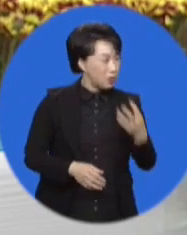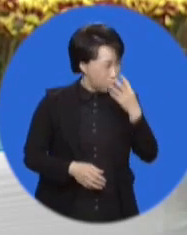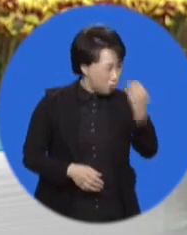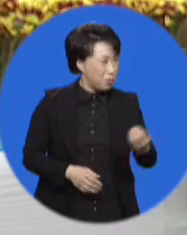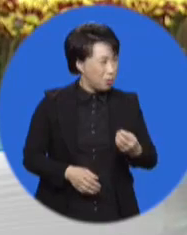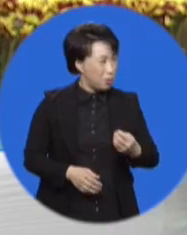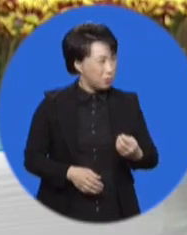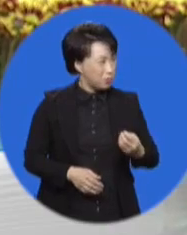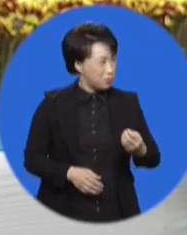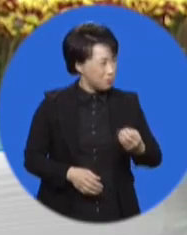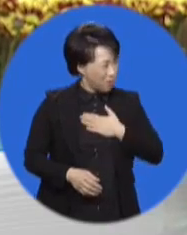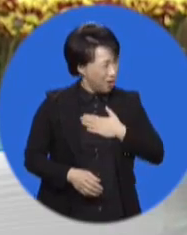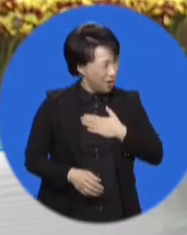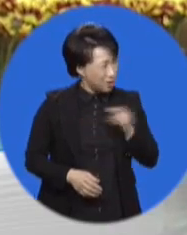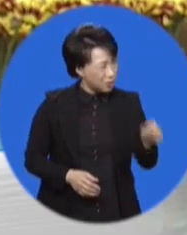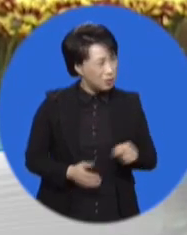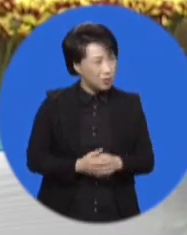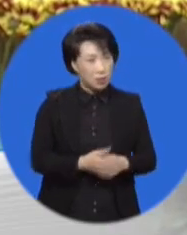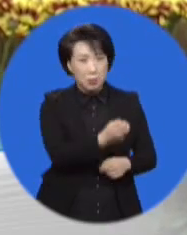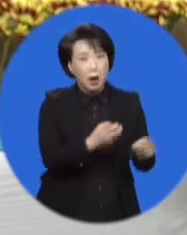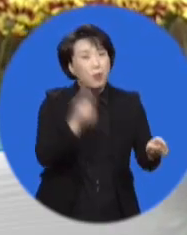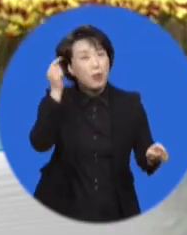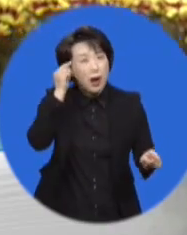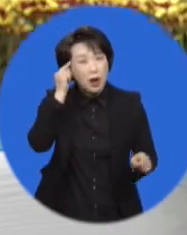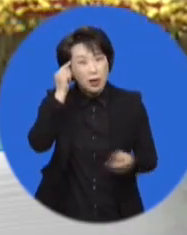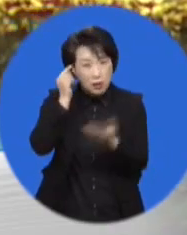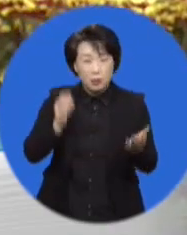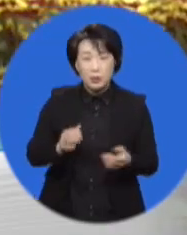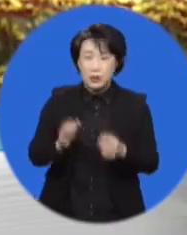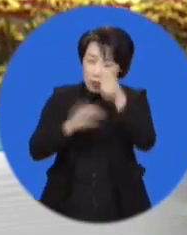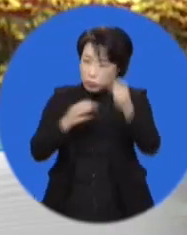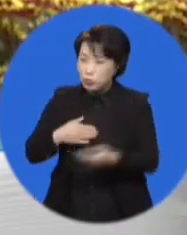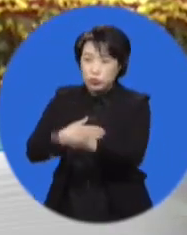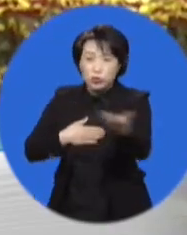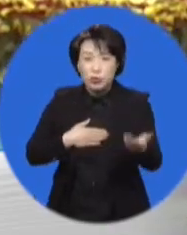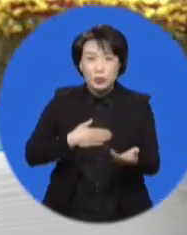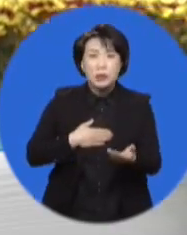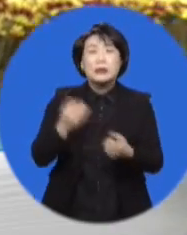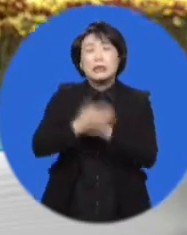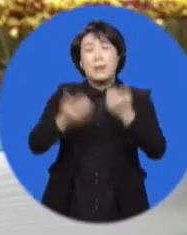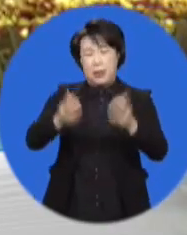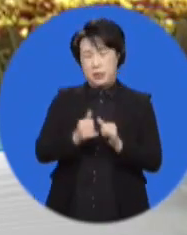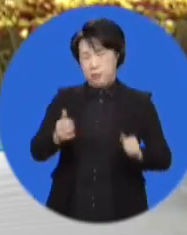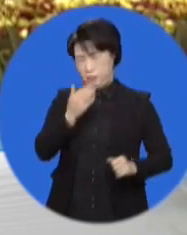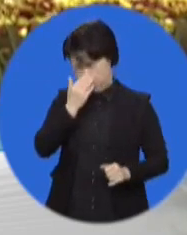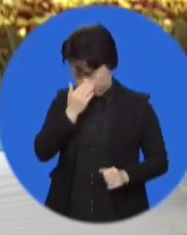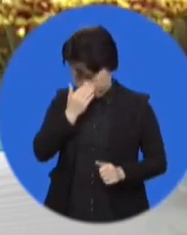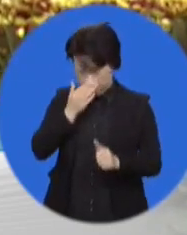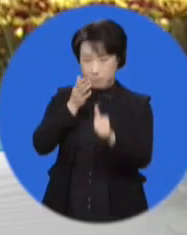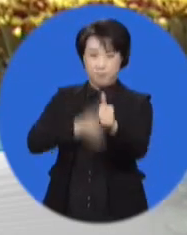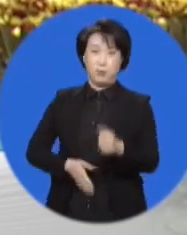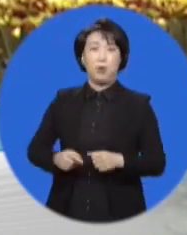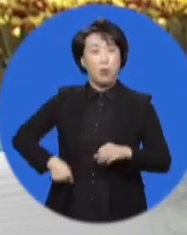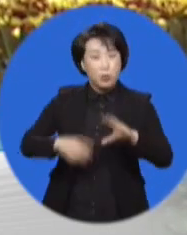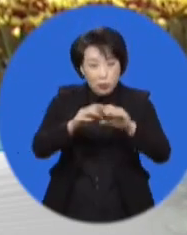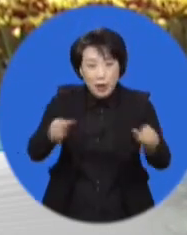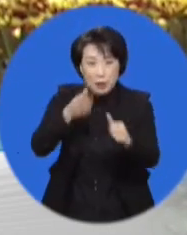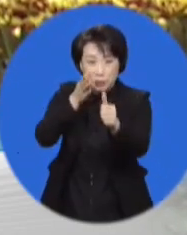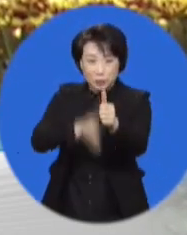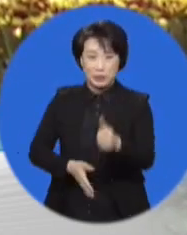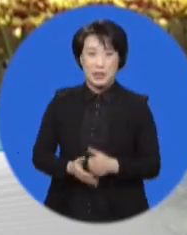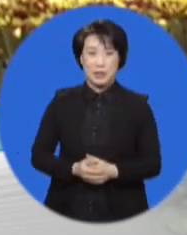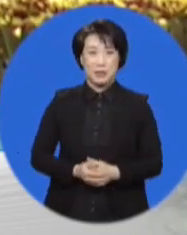소리가 나올 수 있느냐 이 말이오. 그래도 우리 성도들은 은혜 받은 자가 되어 겸손하라 이 말이오. 온유하라 이